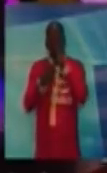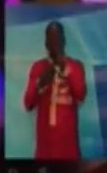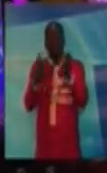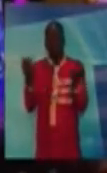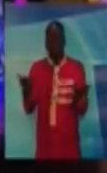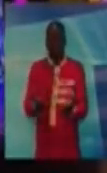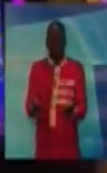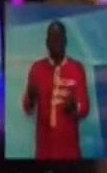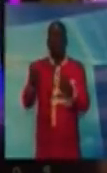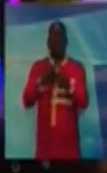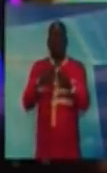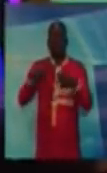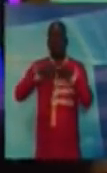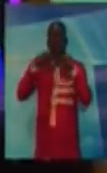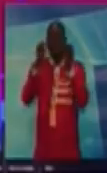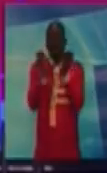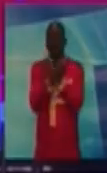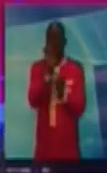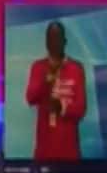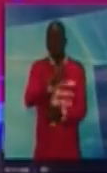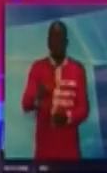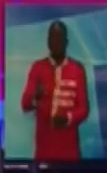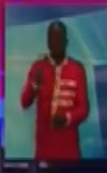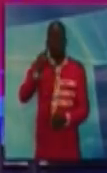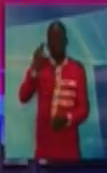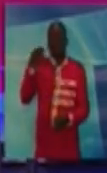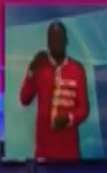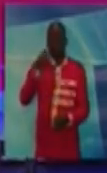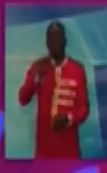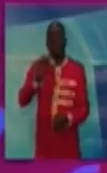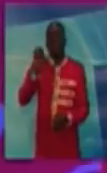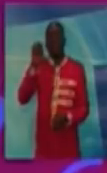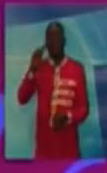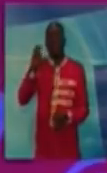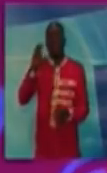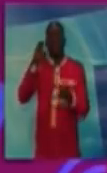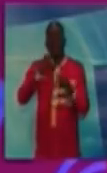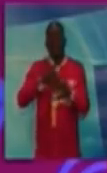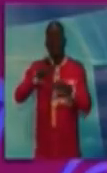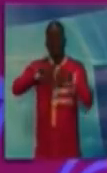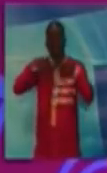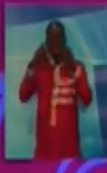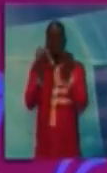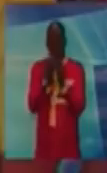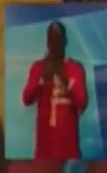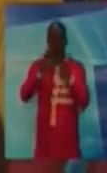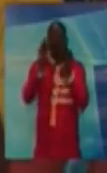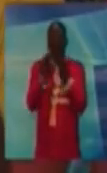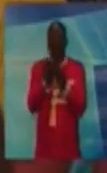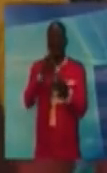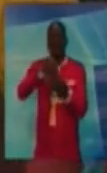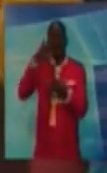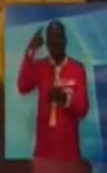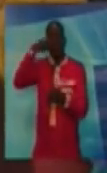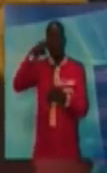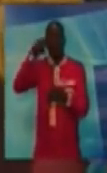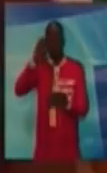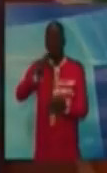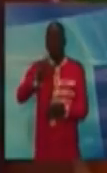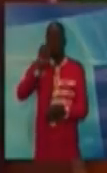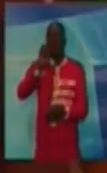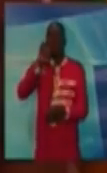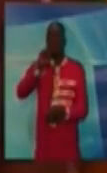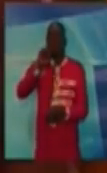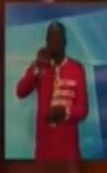représentées à cette première édition de Ouaga Digital Show, une plateforme d'expression, de réseautage pour les startups